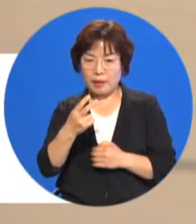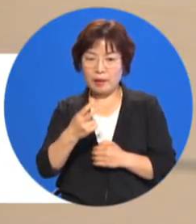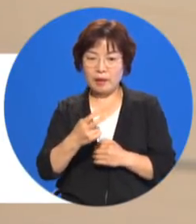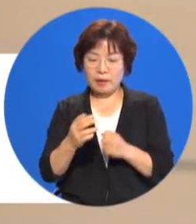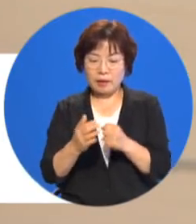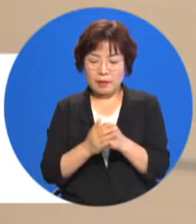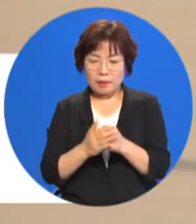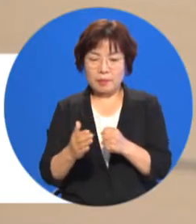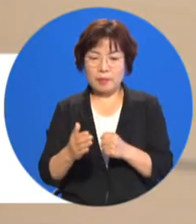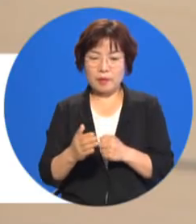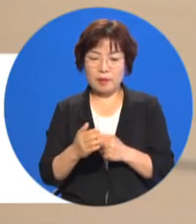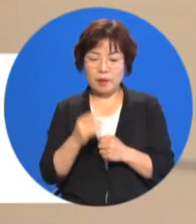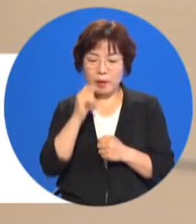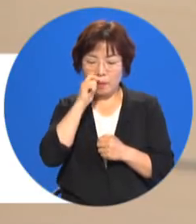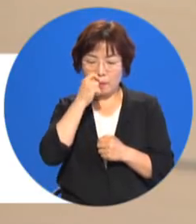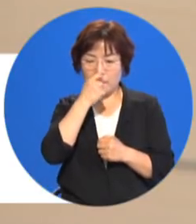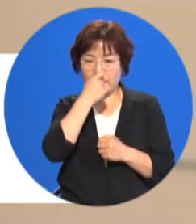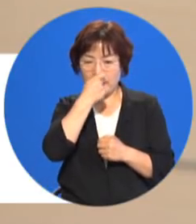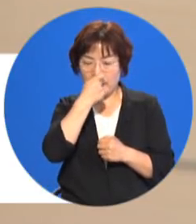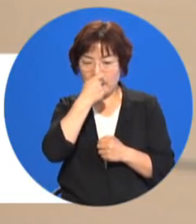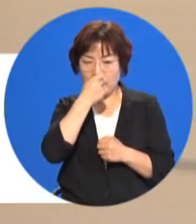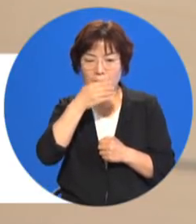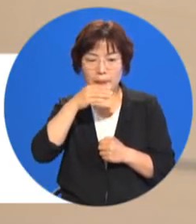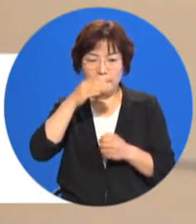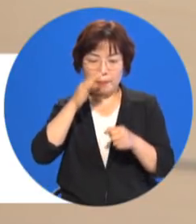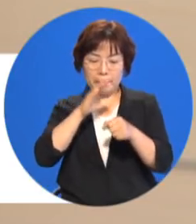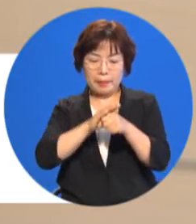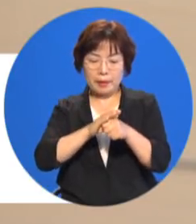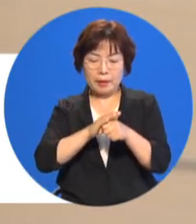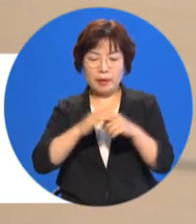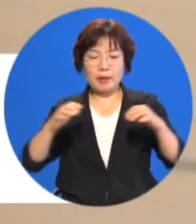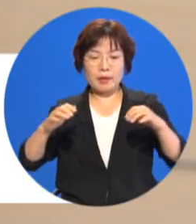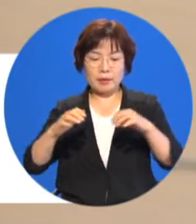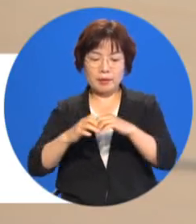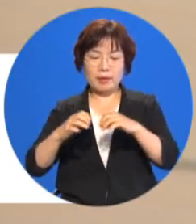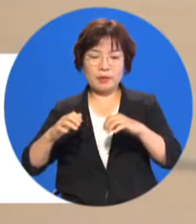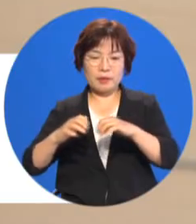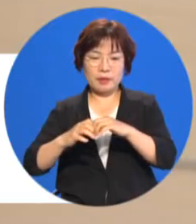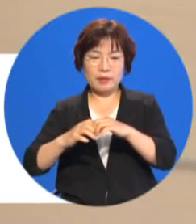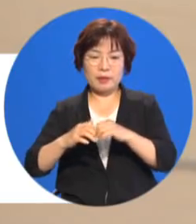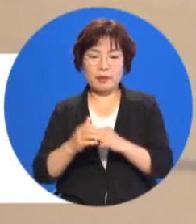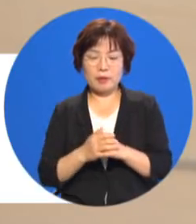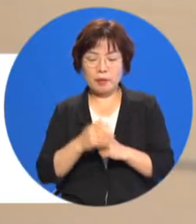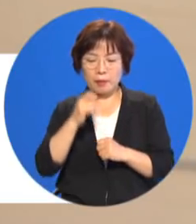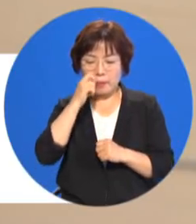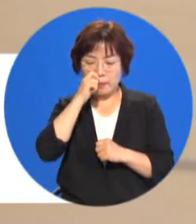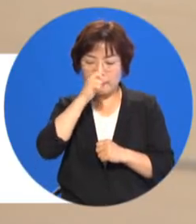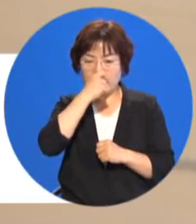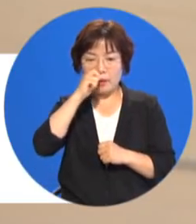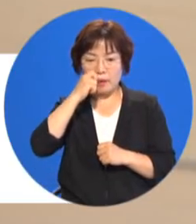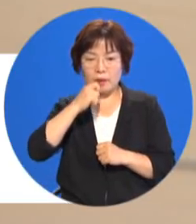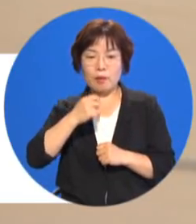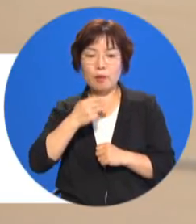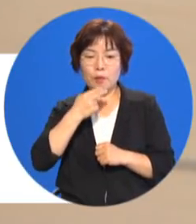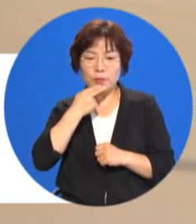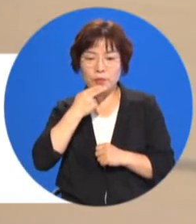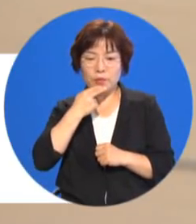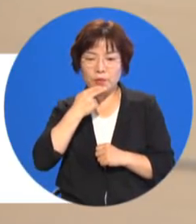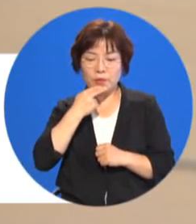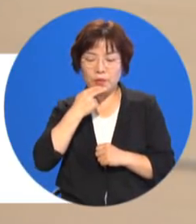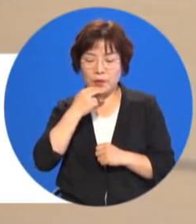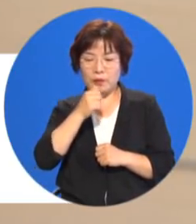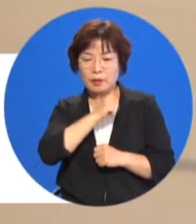악취가 나기 때문에 코를 막고 전쟁을 했습니다. 코를 막지 않으면